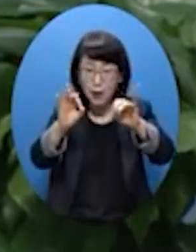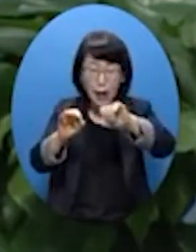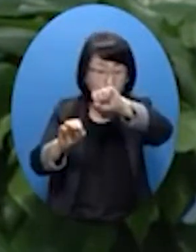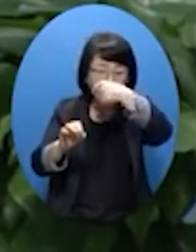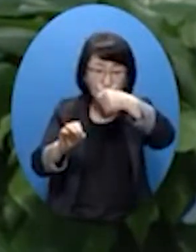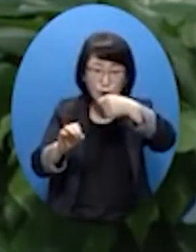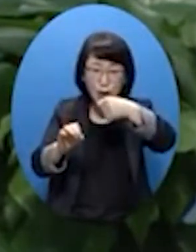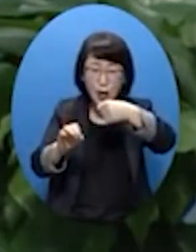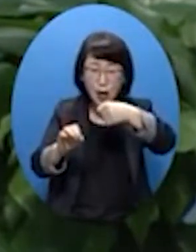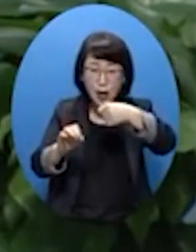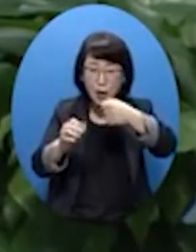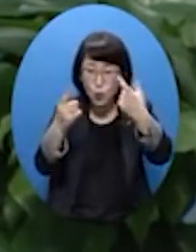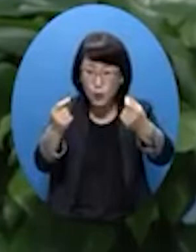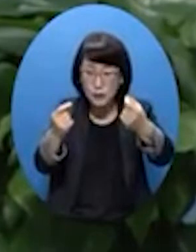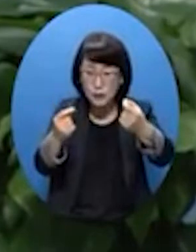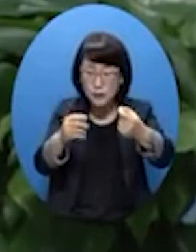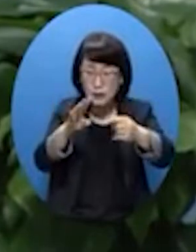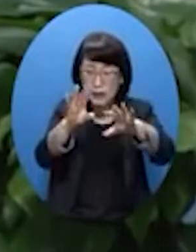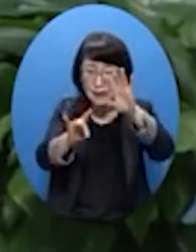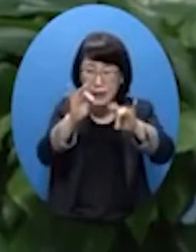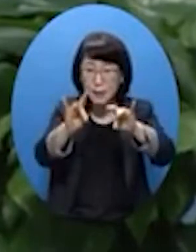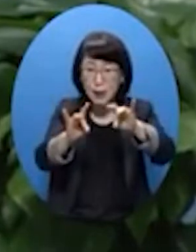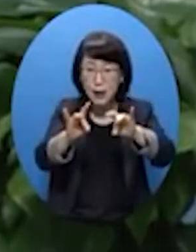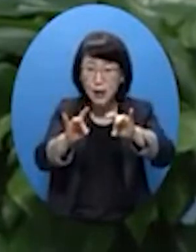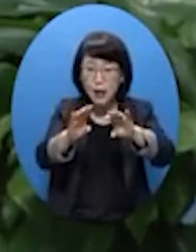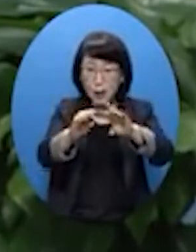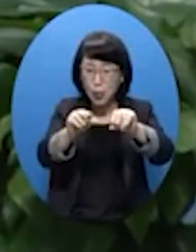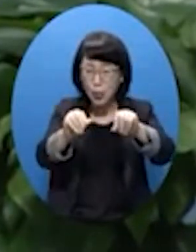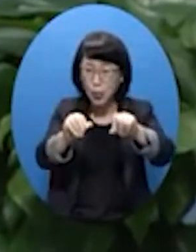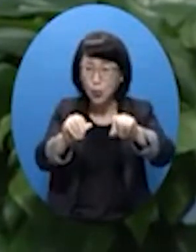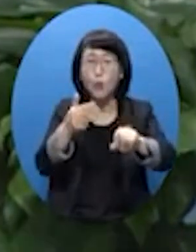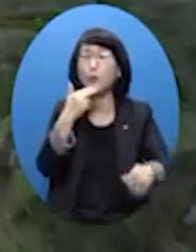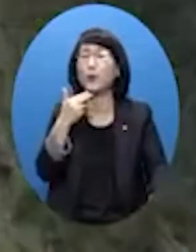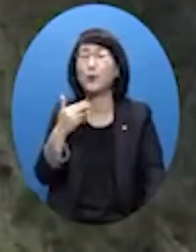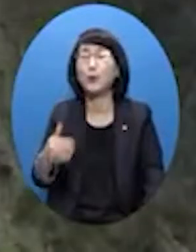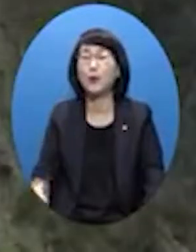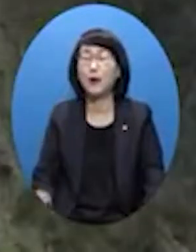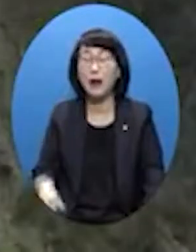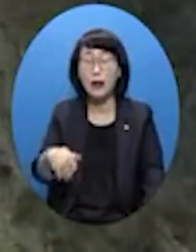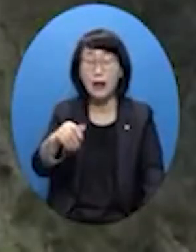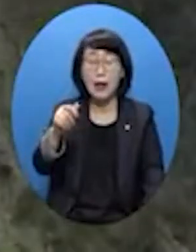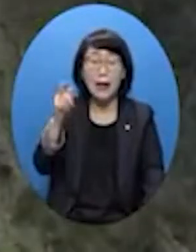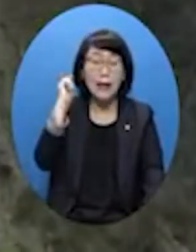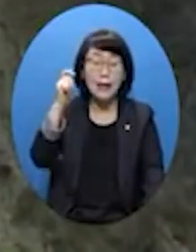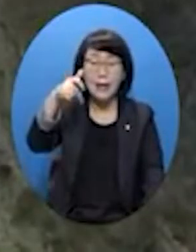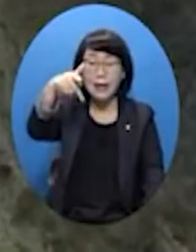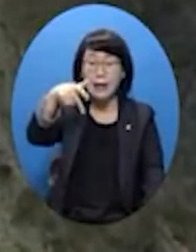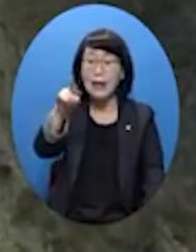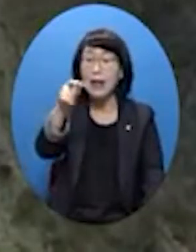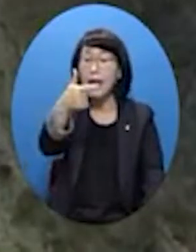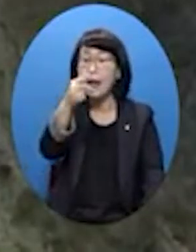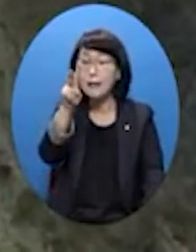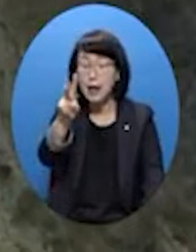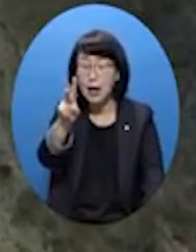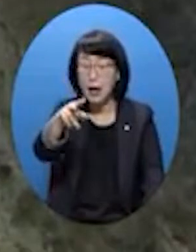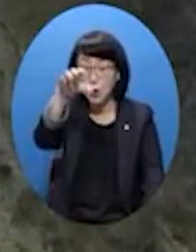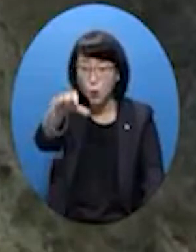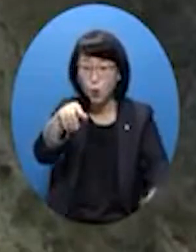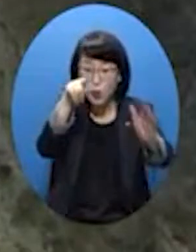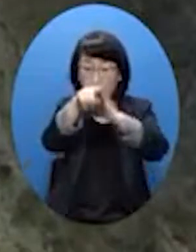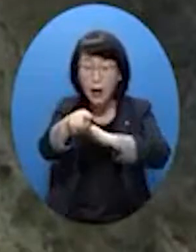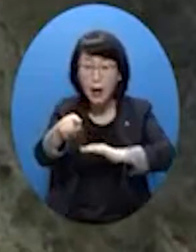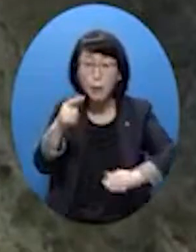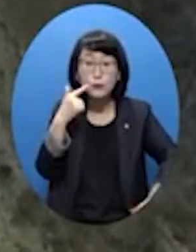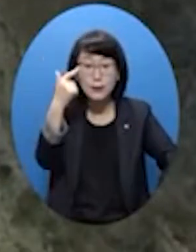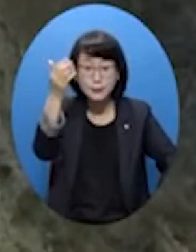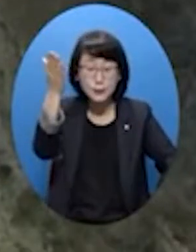그러한 관계가 없습니다 제가 개나 투옥 하나의 갔을 때의 그대 낮의 온도가